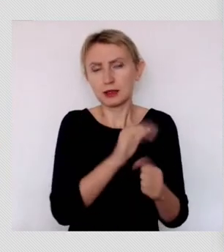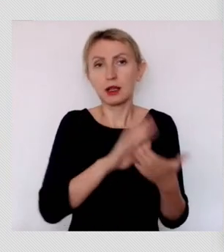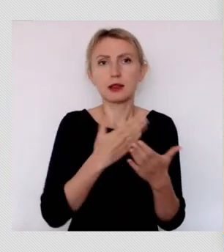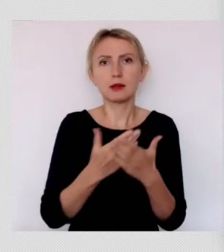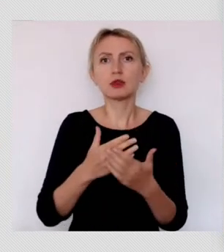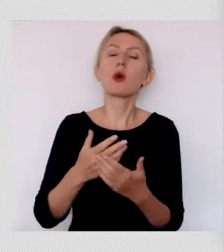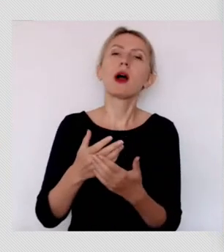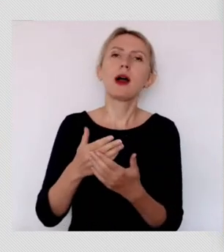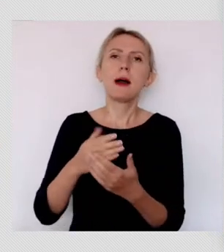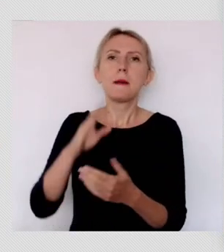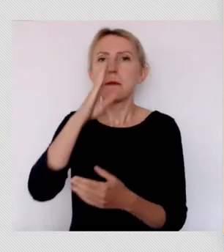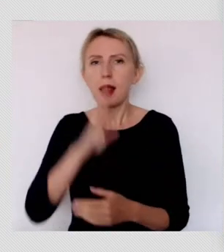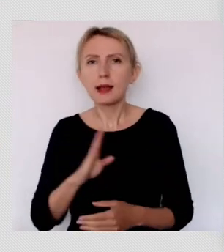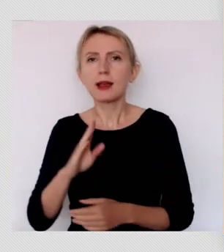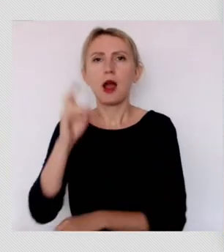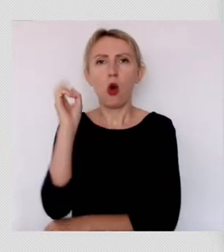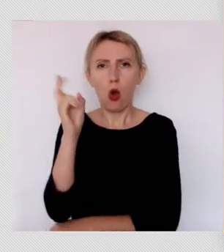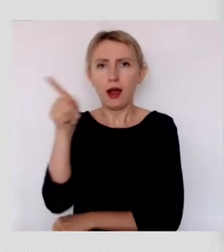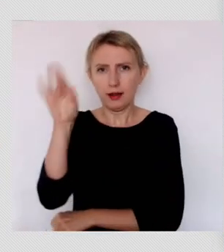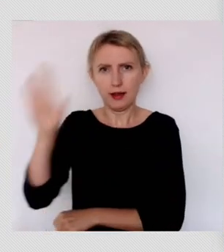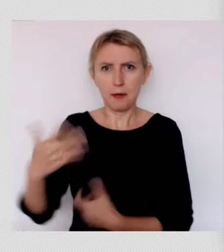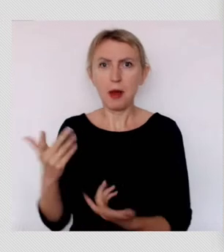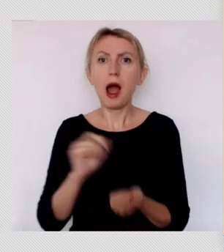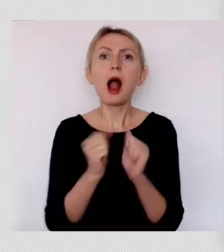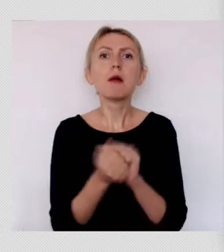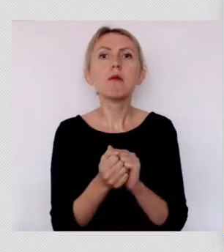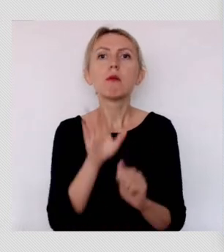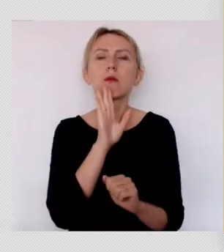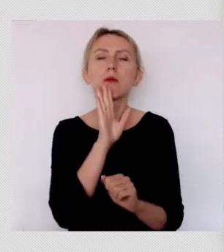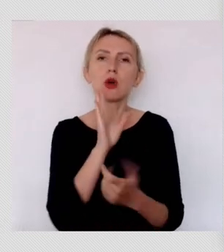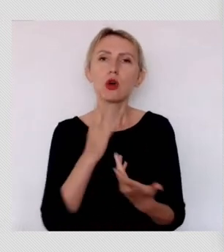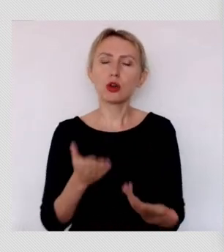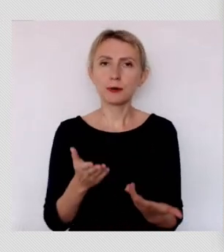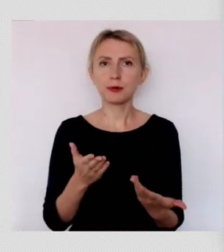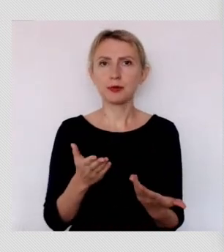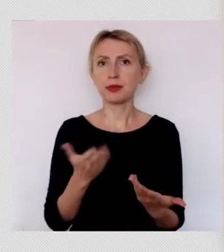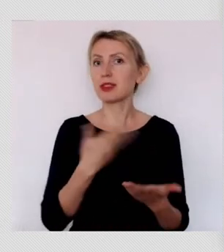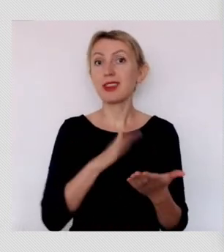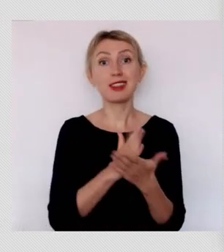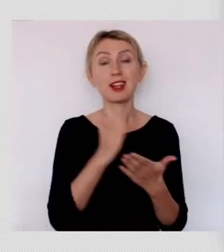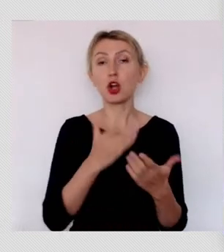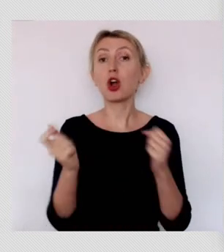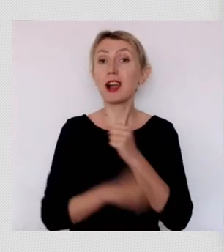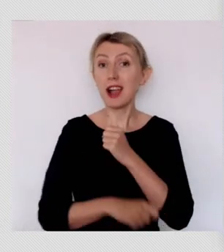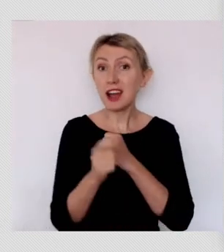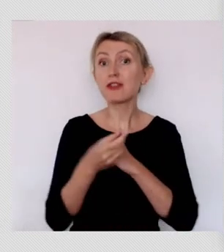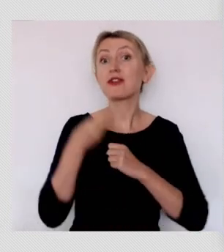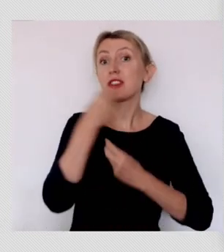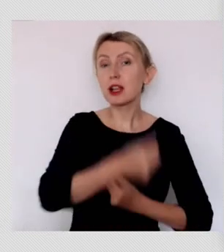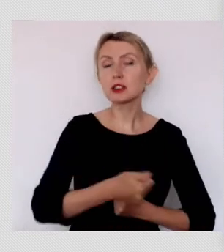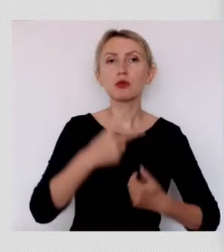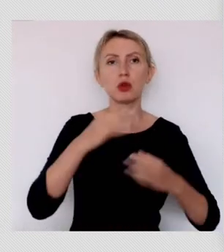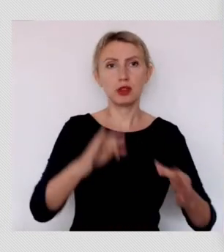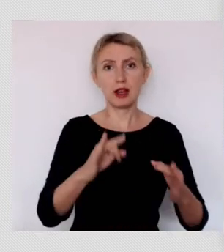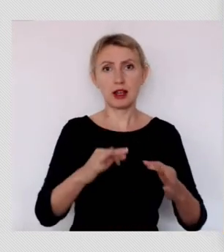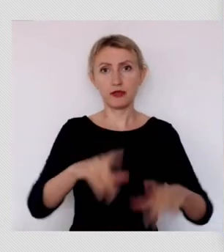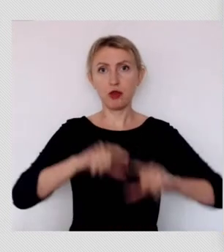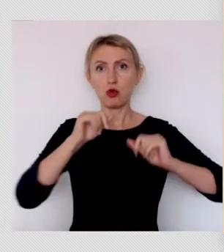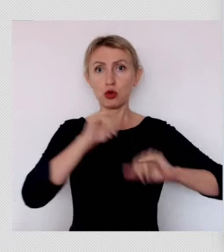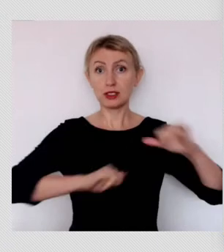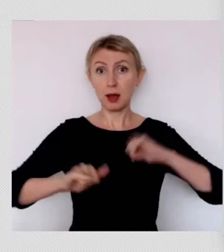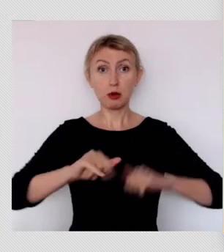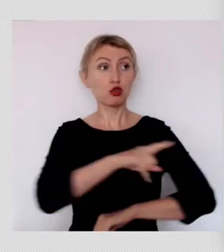Holandia się dzieje, albo w postaci nie tylko sankcji finansowych, bo dzisiaj na przykład w wyborach samorządowych, jak ktoś